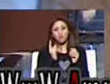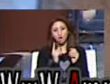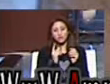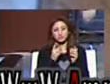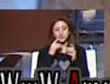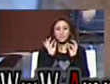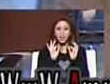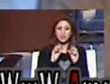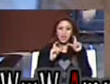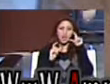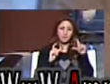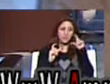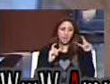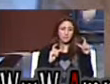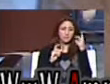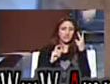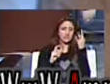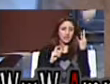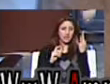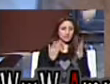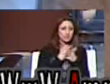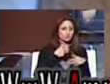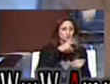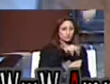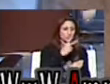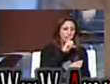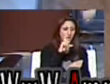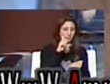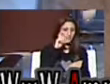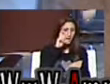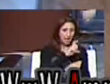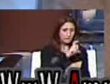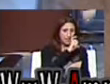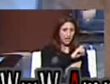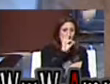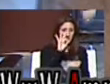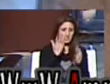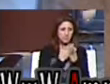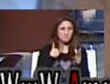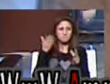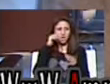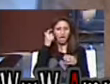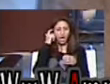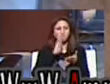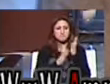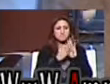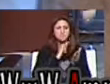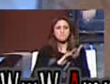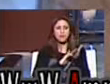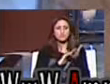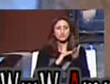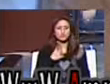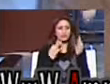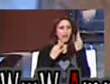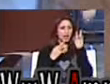ناس بتشتري بالعلبتين وبالثلاثه عشان عارفه انها مش هتلاقي الدواء ده بعد كده. طب ايه الحل؟ وبعدين الازمه مش ازمه ما فيش